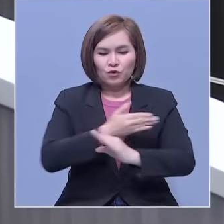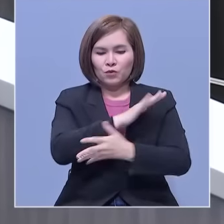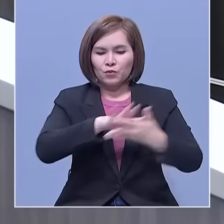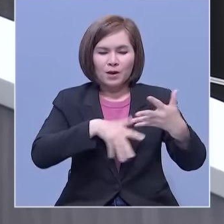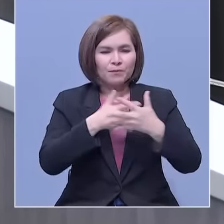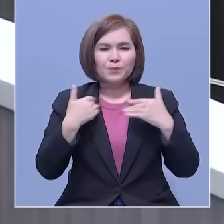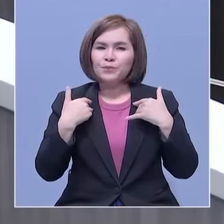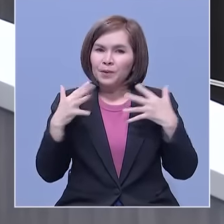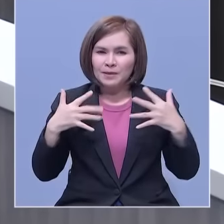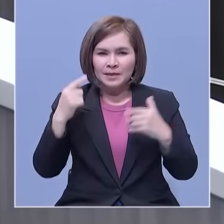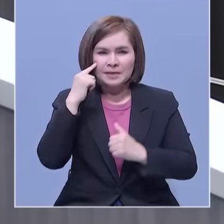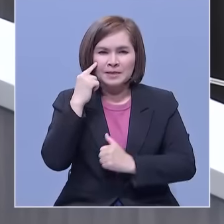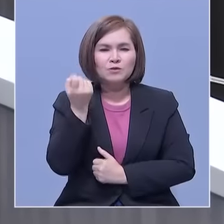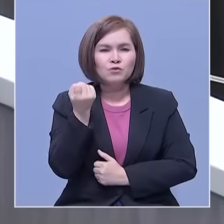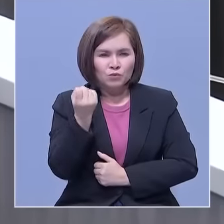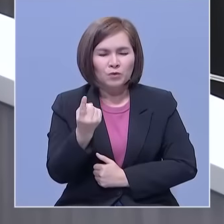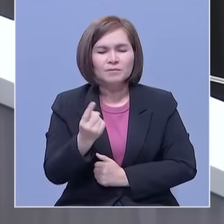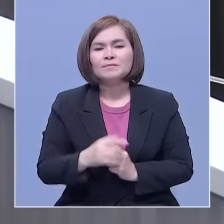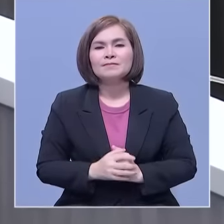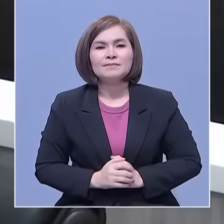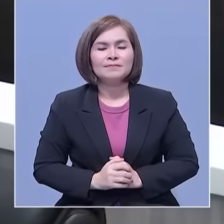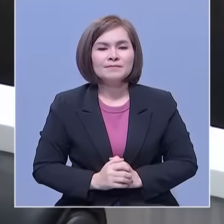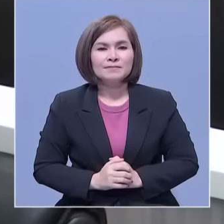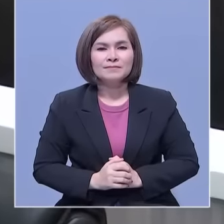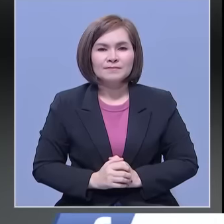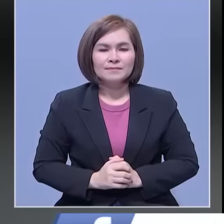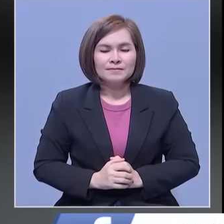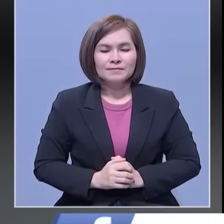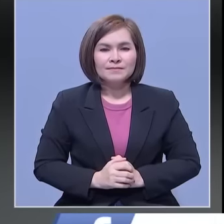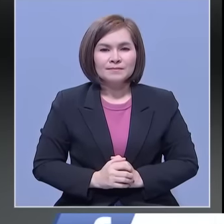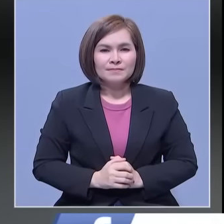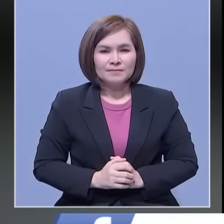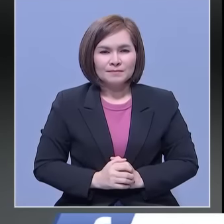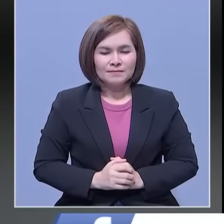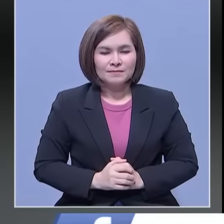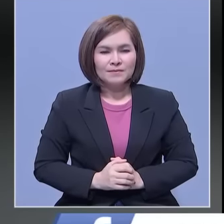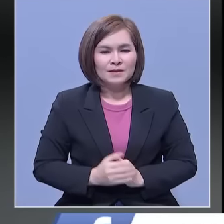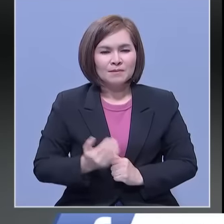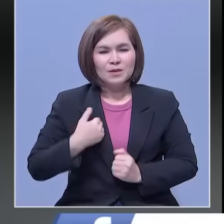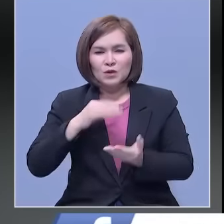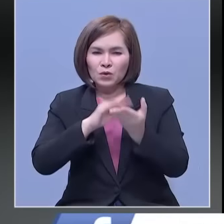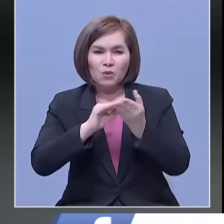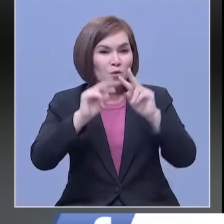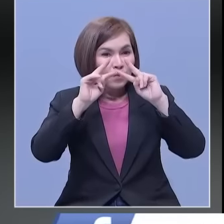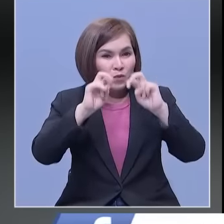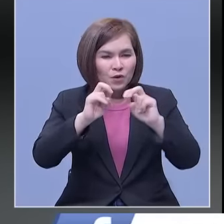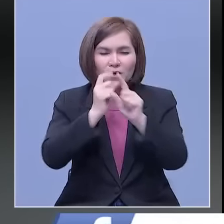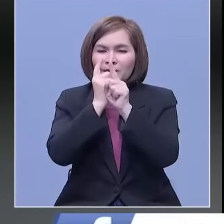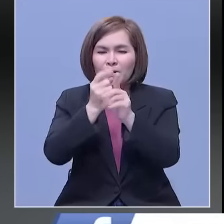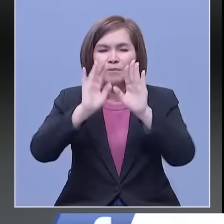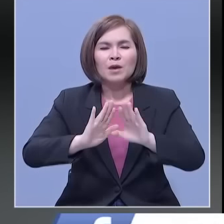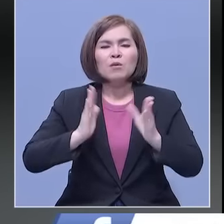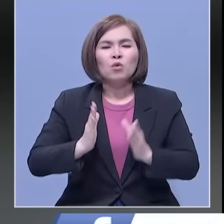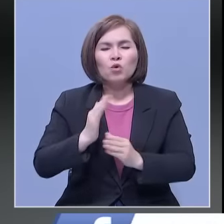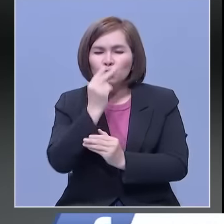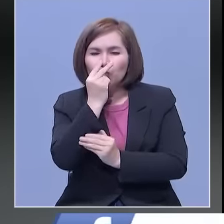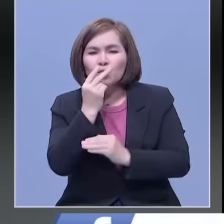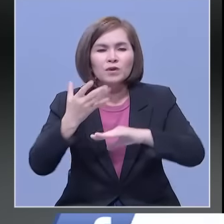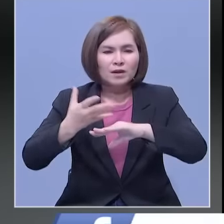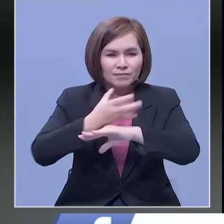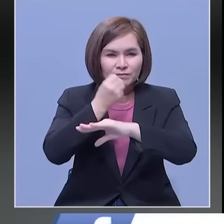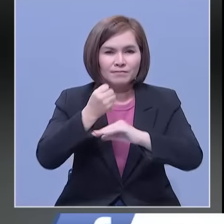แผนล่วงหน้าด้วยฟังอีกช่วงนึงค่ะก็มีการวิเคราะห์คอการมืออย่างที่ได้บอกว่าค่ะน่า